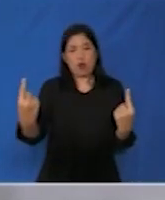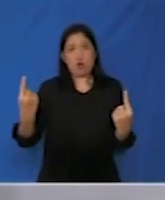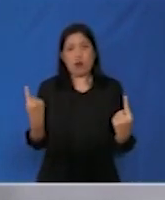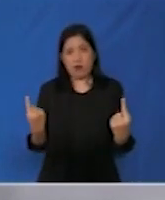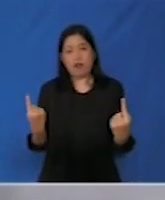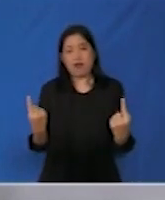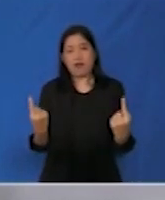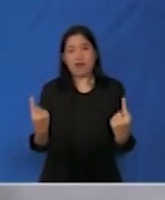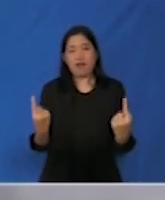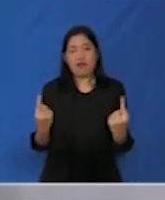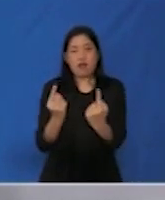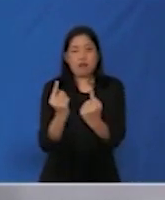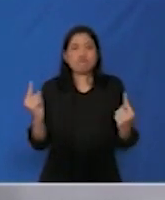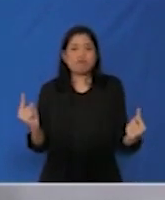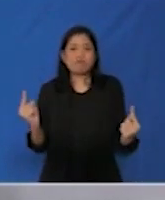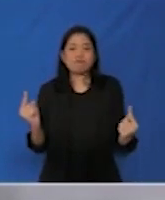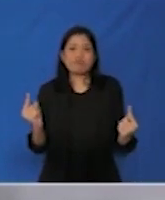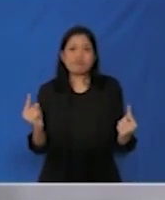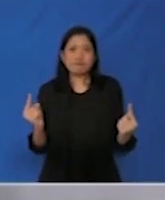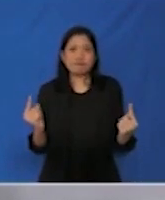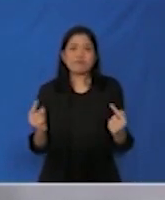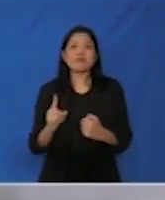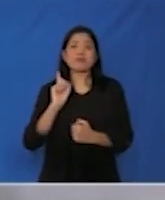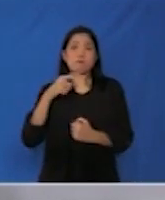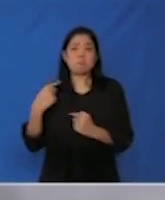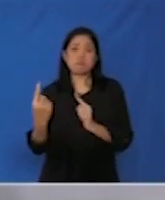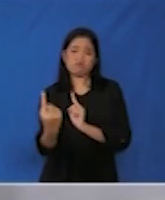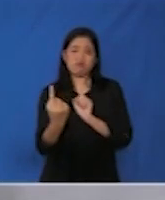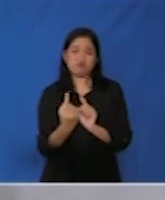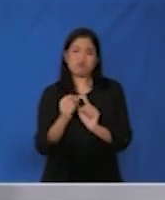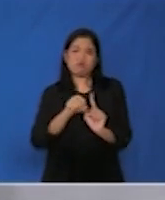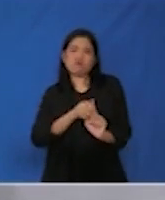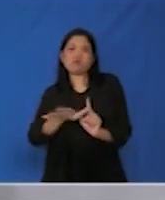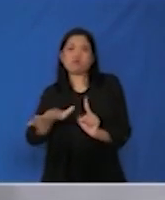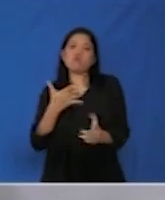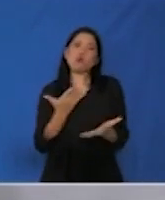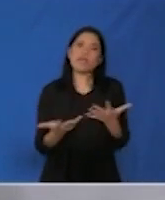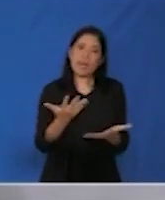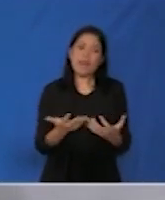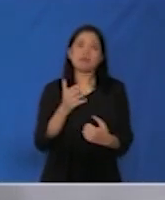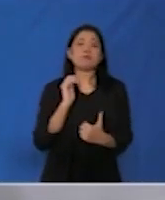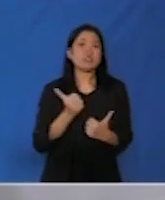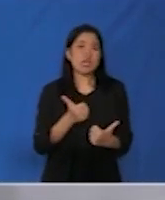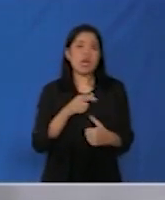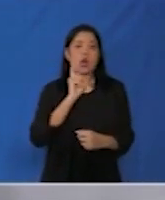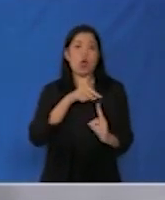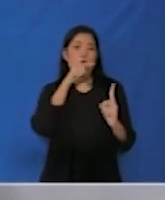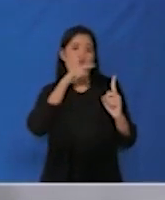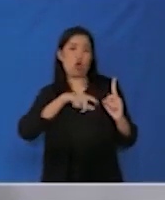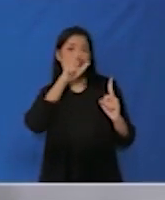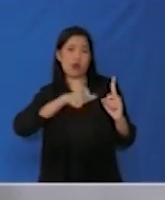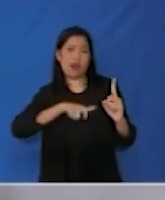sangat memungkinkan terjadinya penularan kasus ini dari seseorang yang